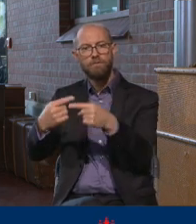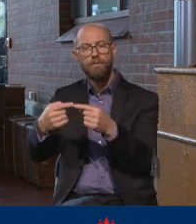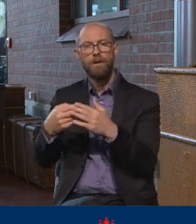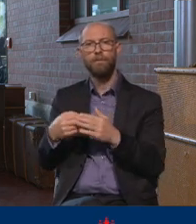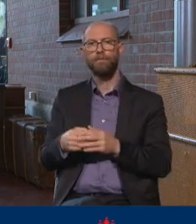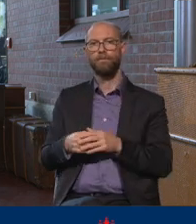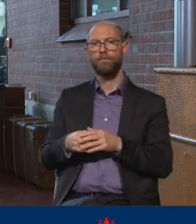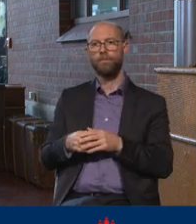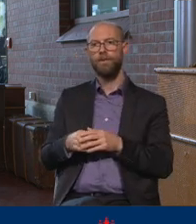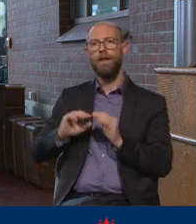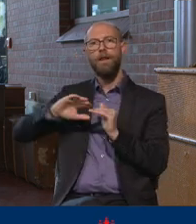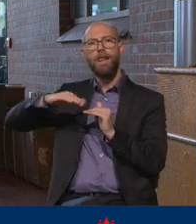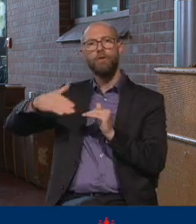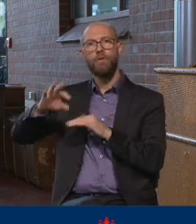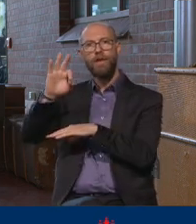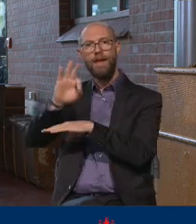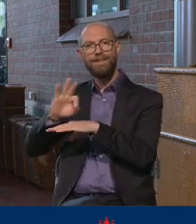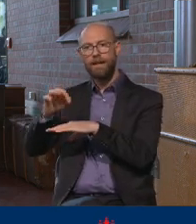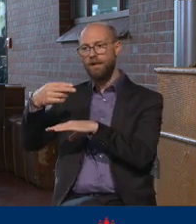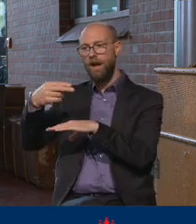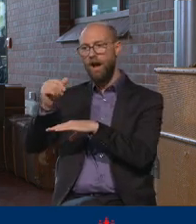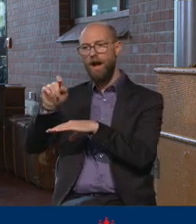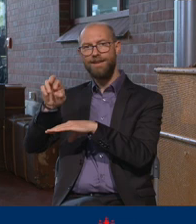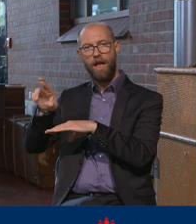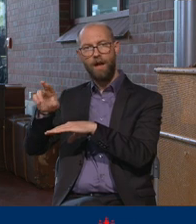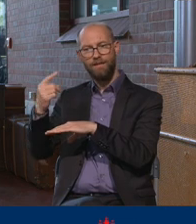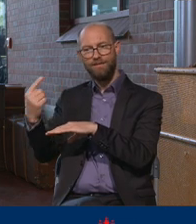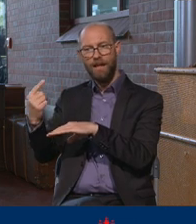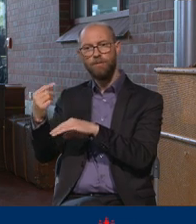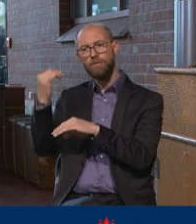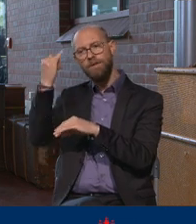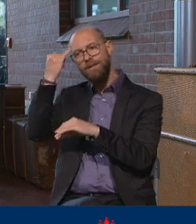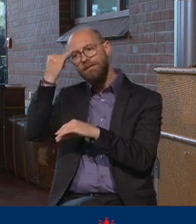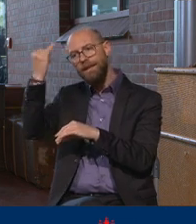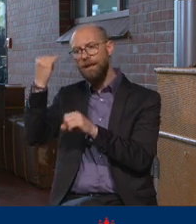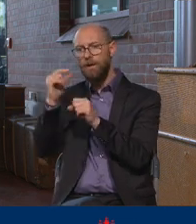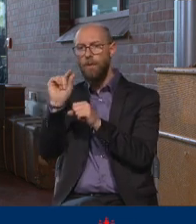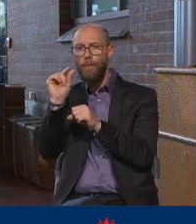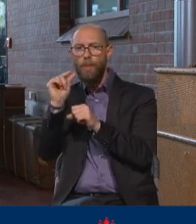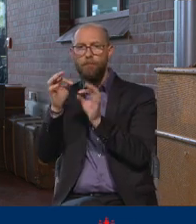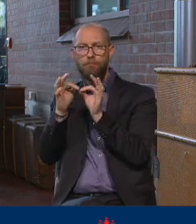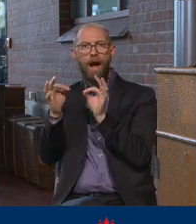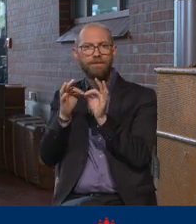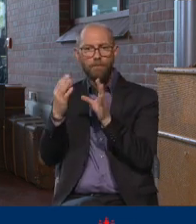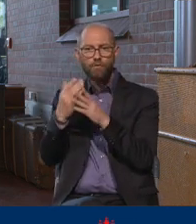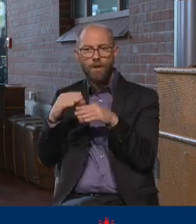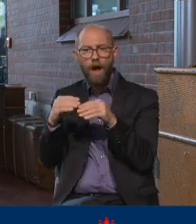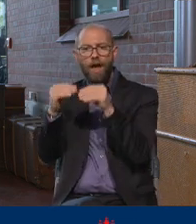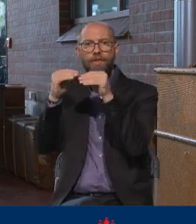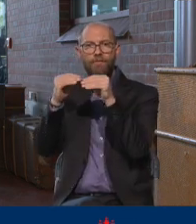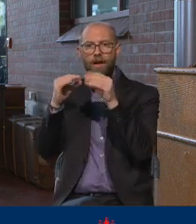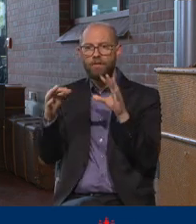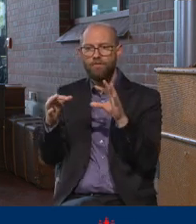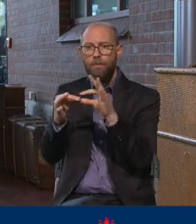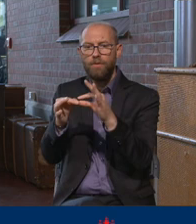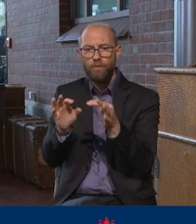landschaftsarchitekten haben tatsächlich ja vorschläge entwickelt wie man mit ersten minimalen maßnahmen dort verbindungen herstellen kann wie man darauf aufbauend